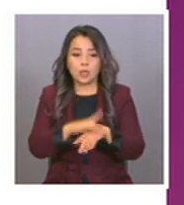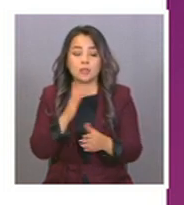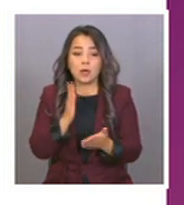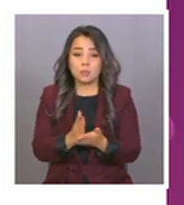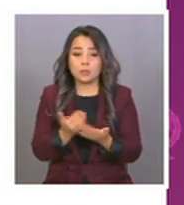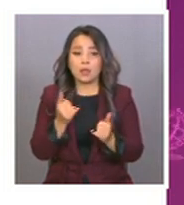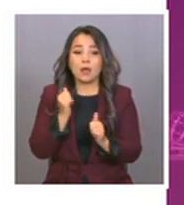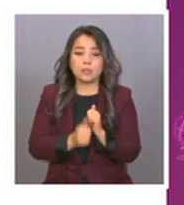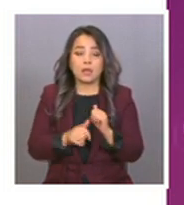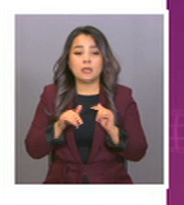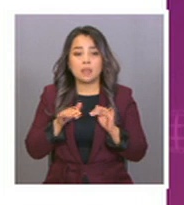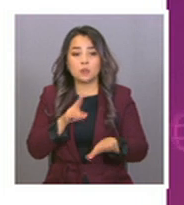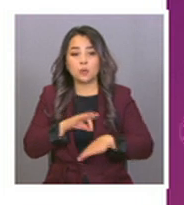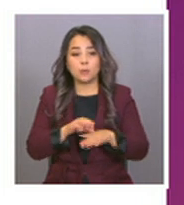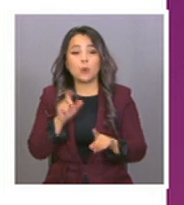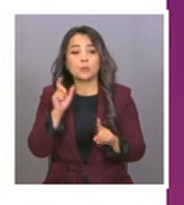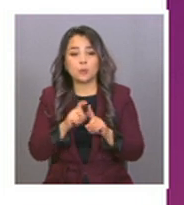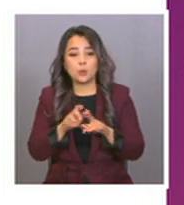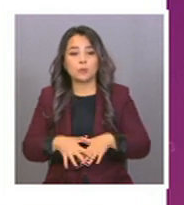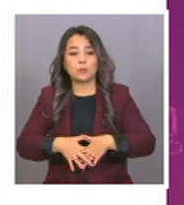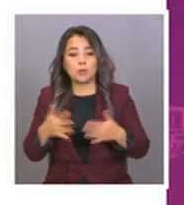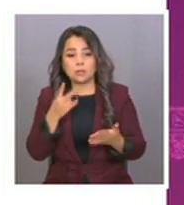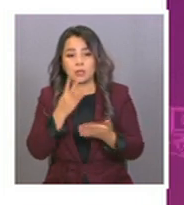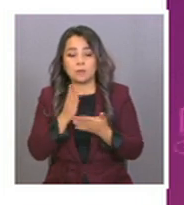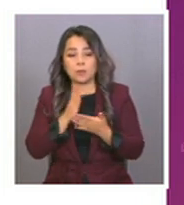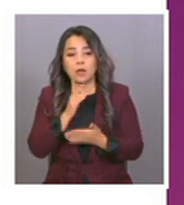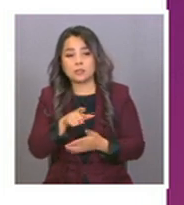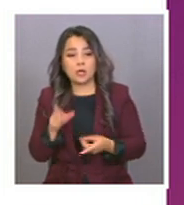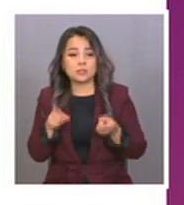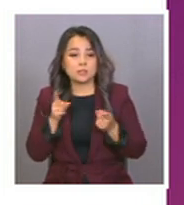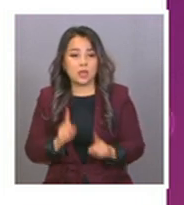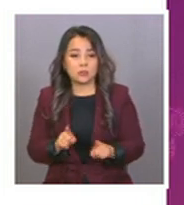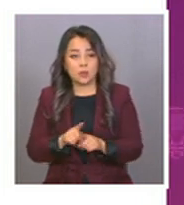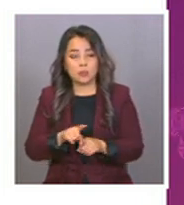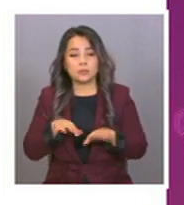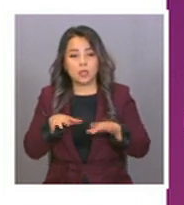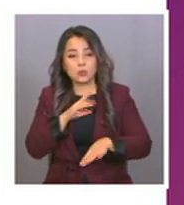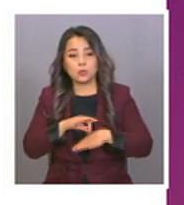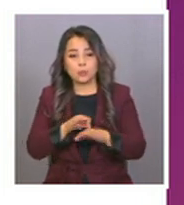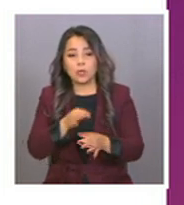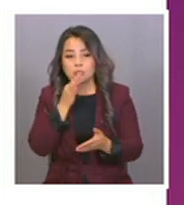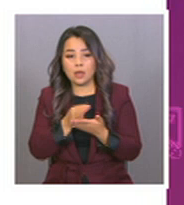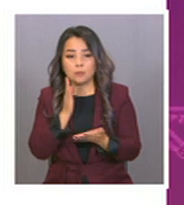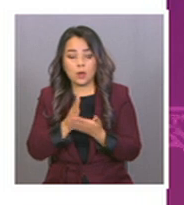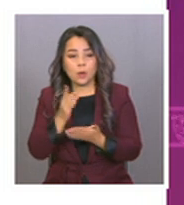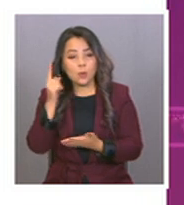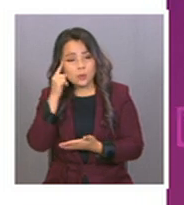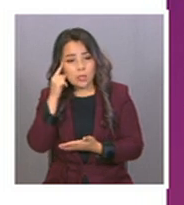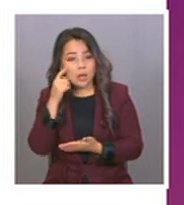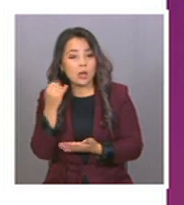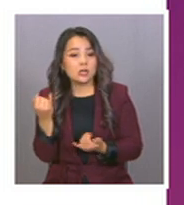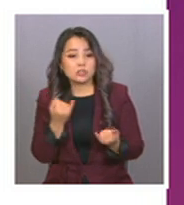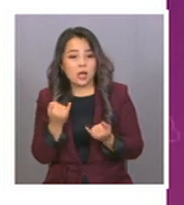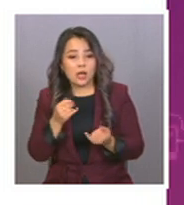Әр ісіне, сөзіне берік болу, нағыз адамның ісі деген ой тастап тұр. Ал жаман ағайын